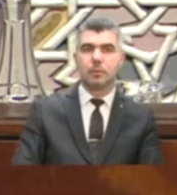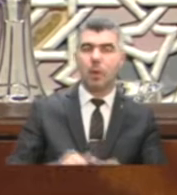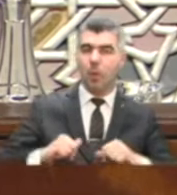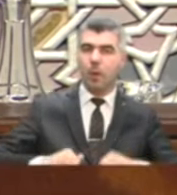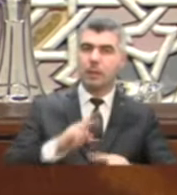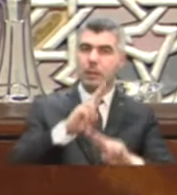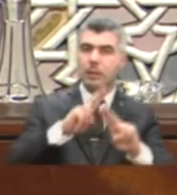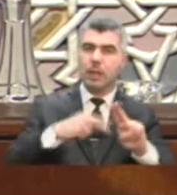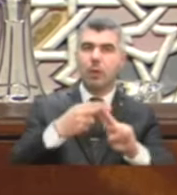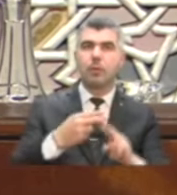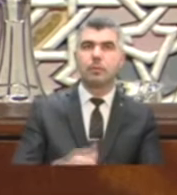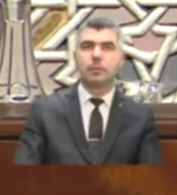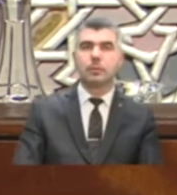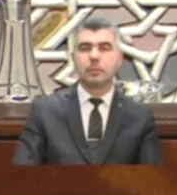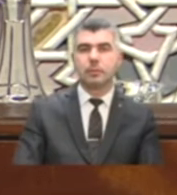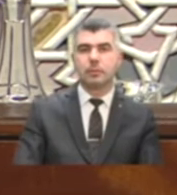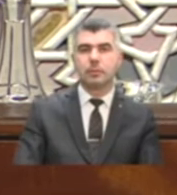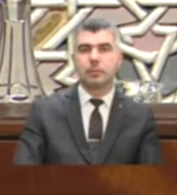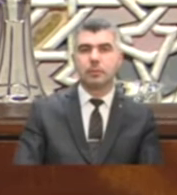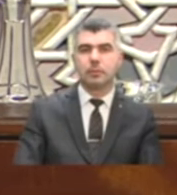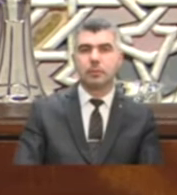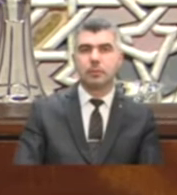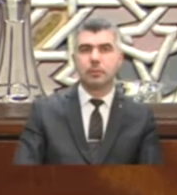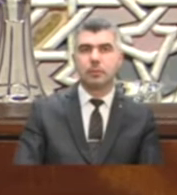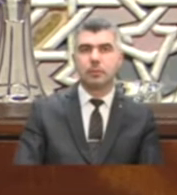تعقيب السيده الوزيره.